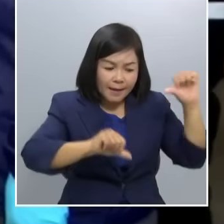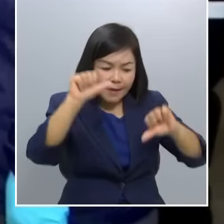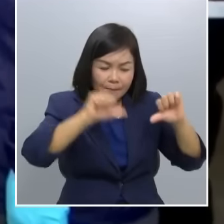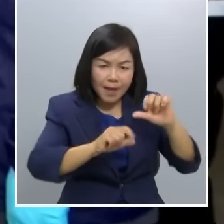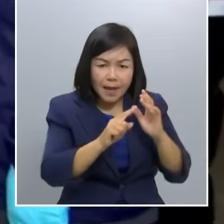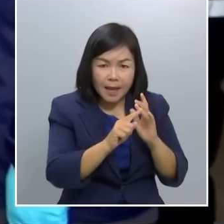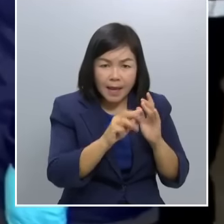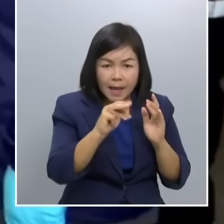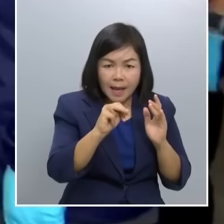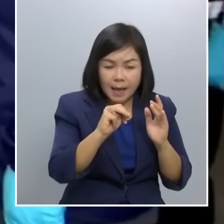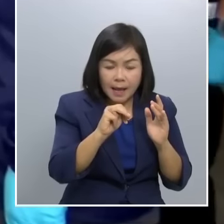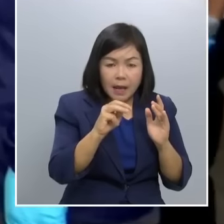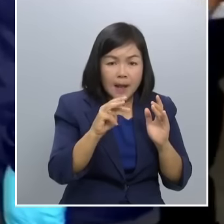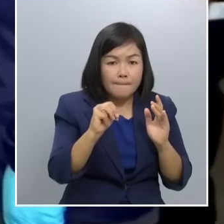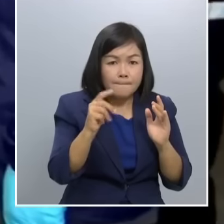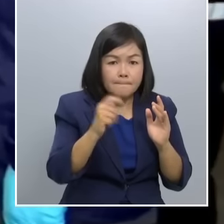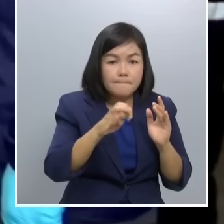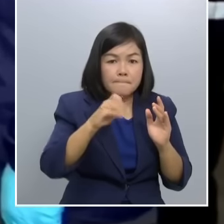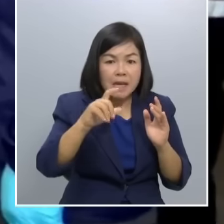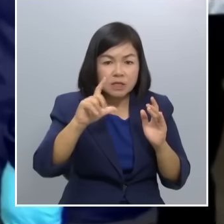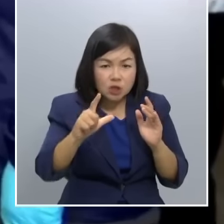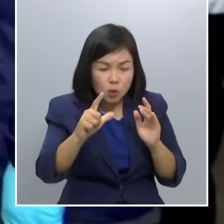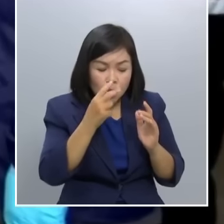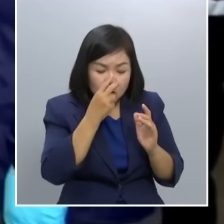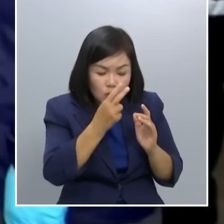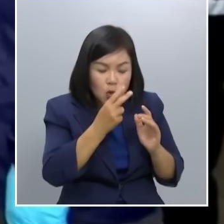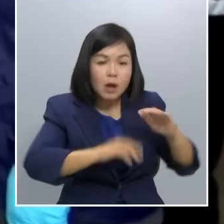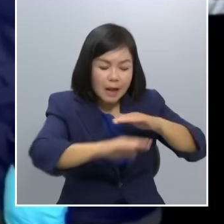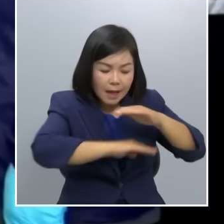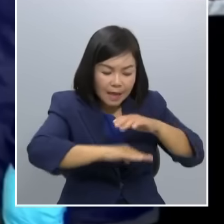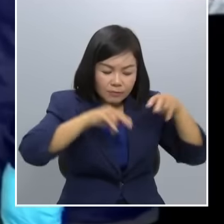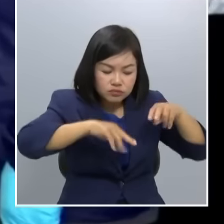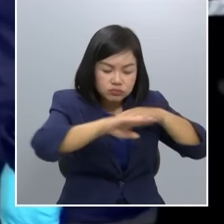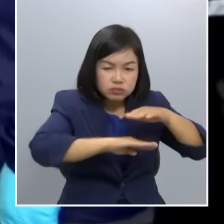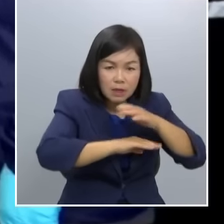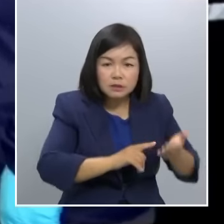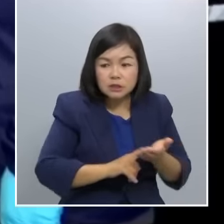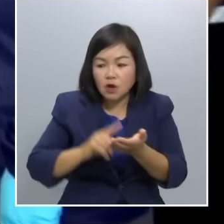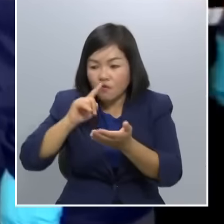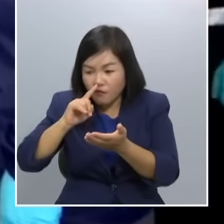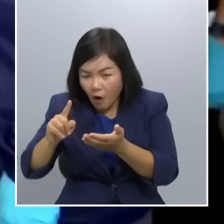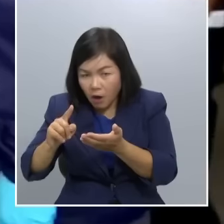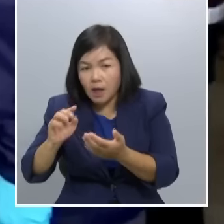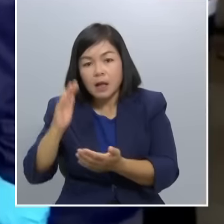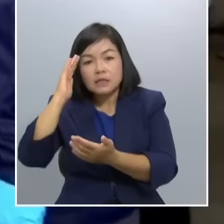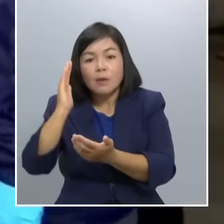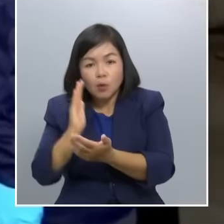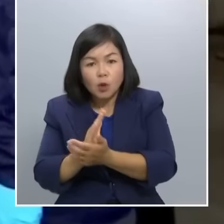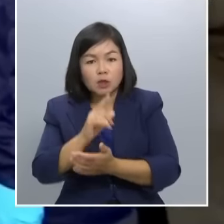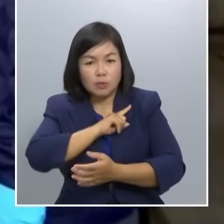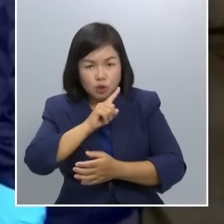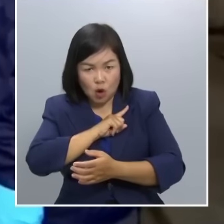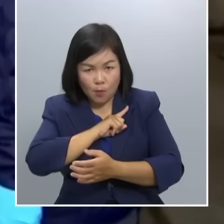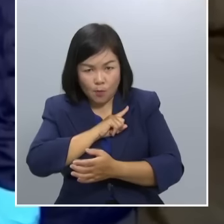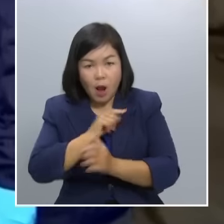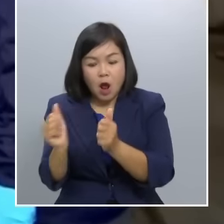พยานหลักฐานประกอบการสอบสวนใส่สวนหมุน้องหรือพิจารณานะครับจึงออกหมายพ้นให้อ่าก็มีท่านรอง